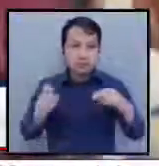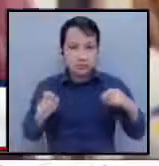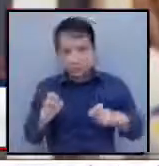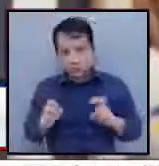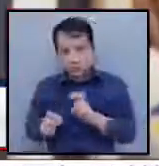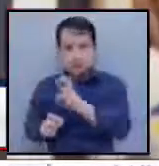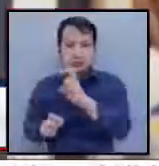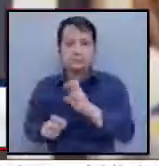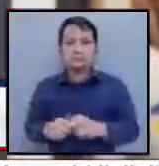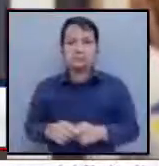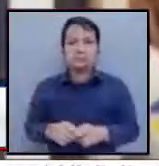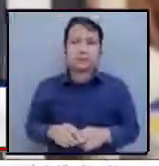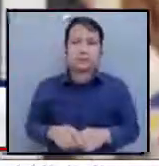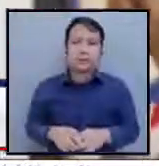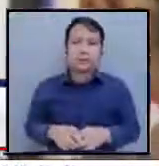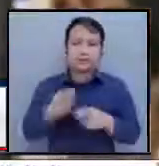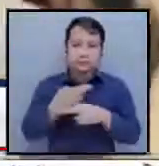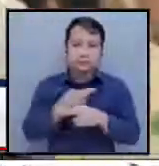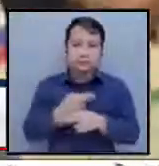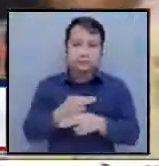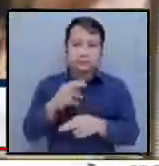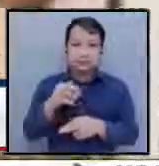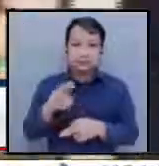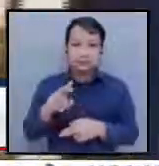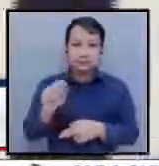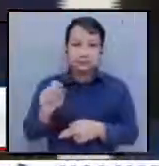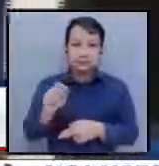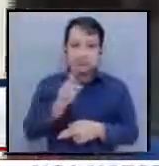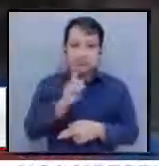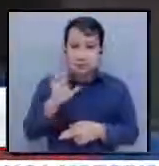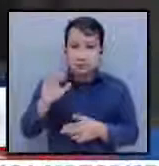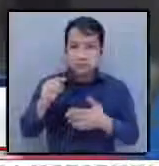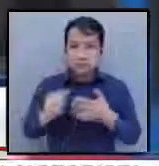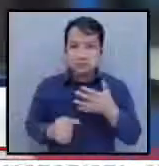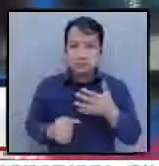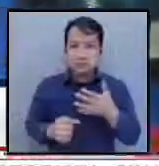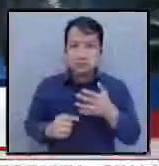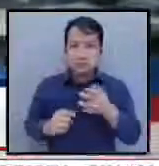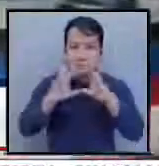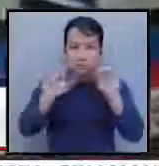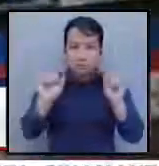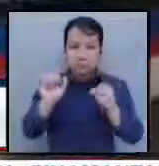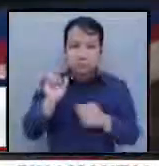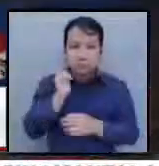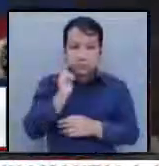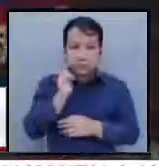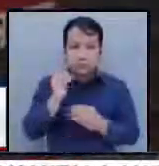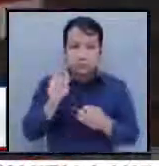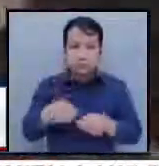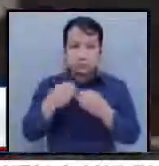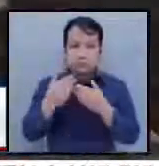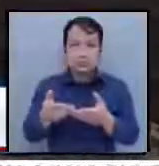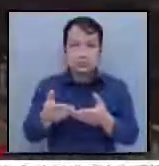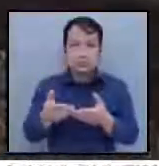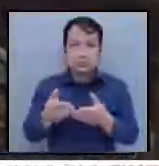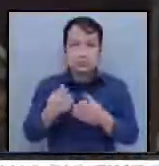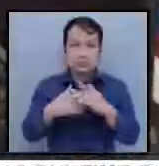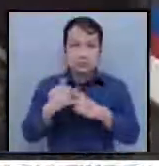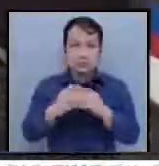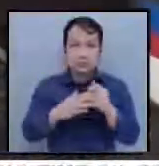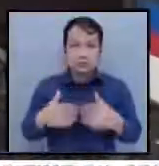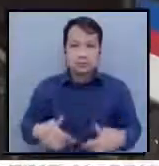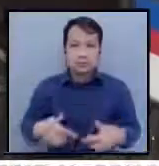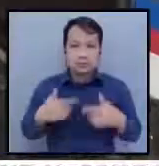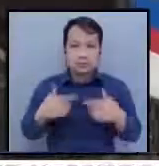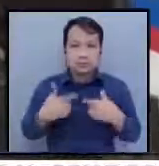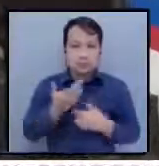ang rehabilitasyon ng MRT3 sa pangako ng Duterte administration na pagbibigay ng mas komportabling buhay para